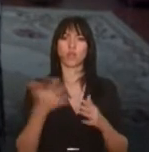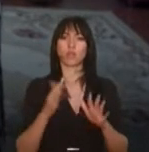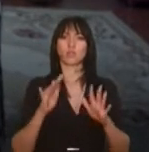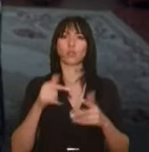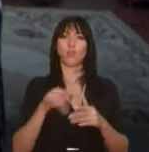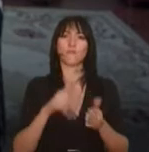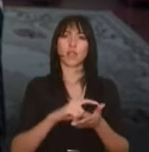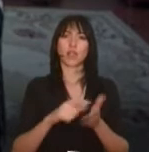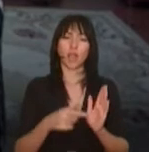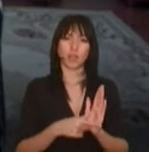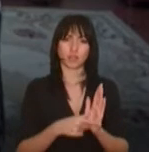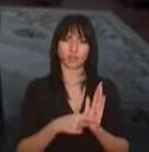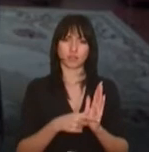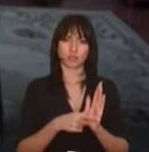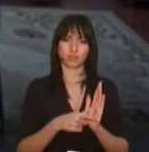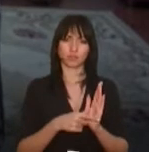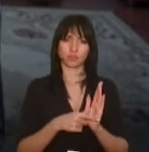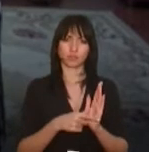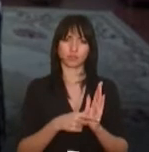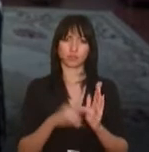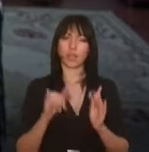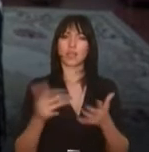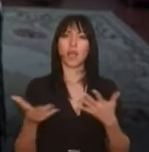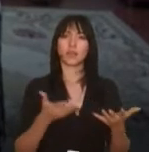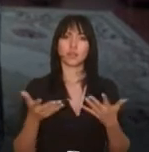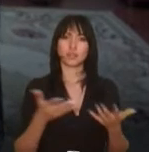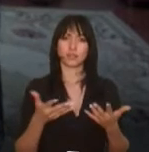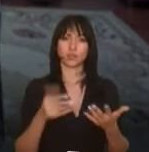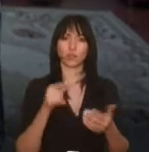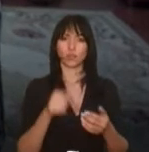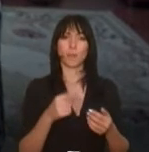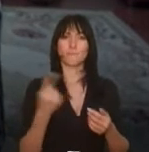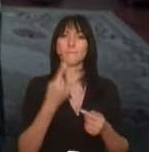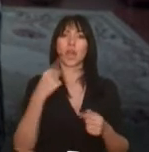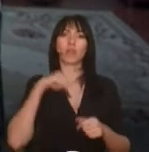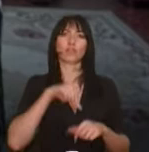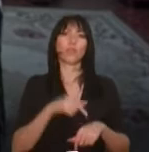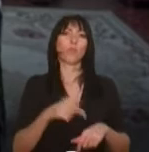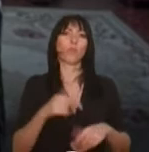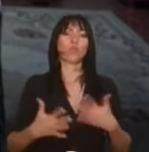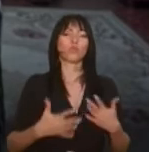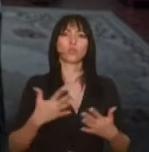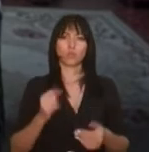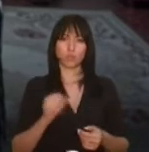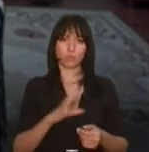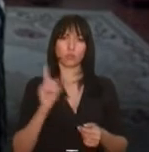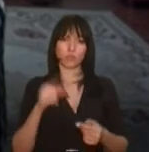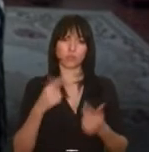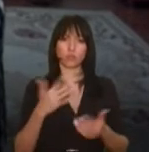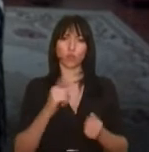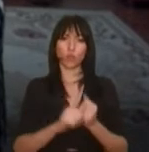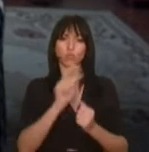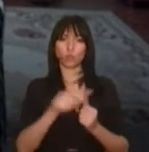класними керівниками, і якісь там перші почуття. І, звичайно, кожна дитина